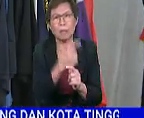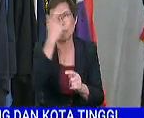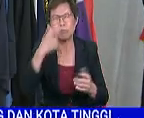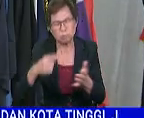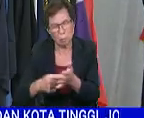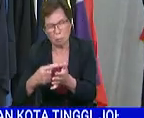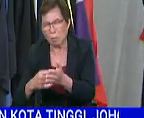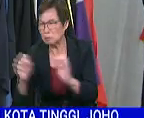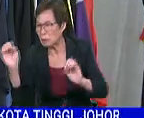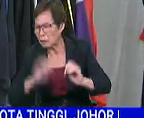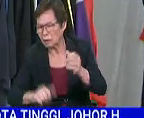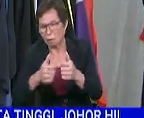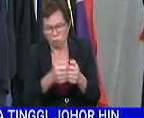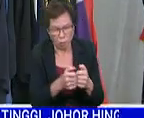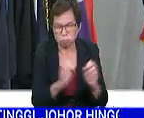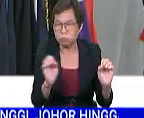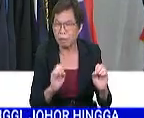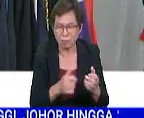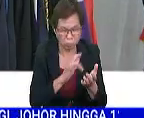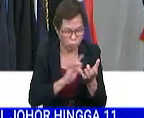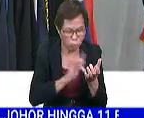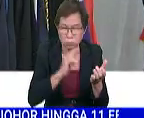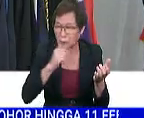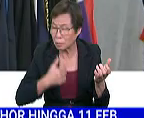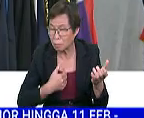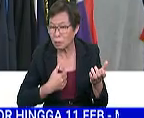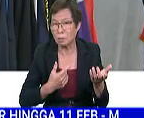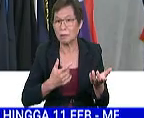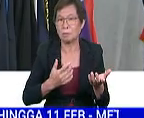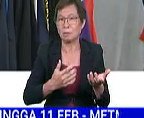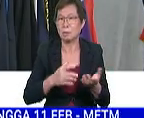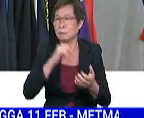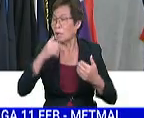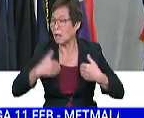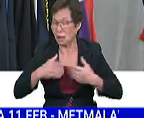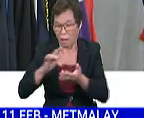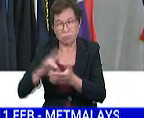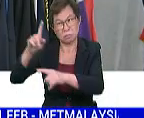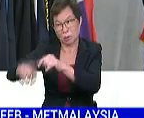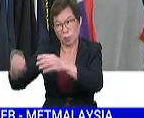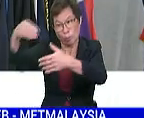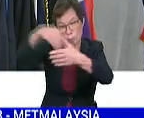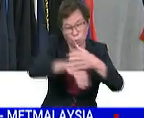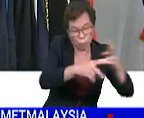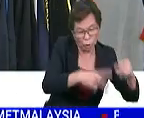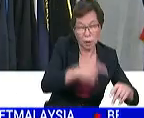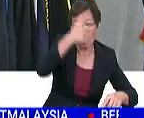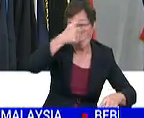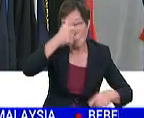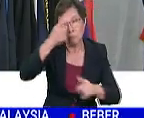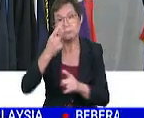kadang-kadang ada orang tu yang tak ada handphone tak masuk kedai suhu pula per